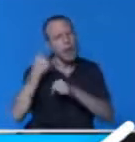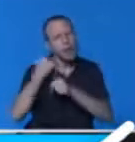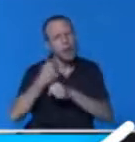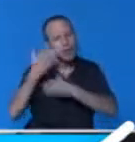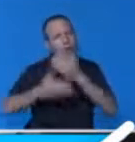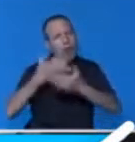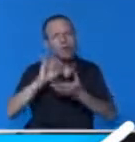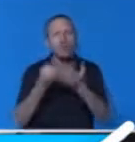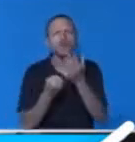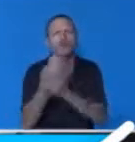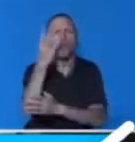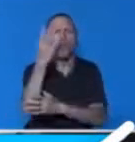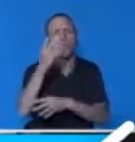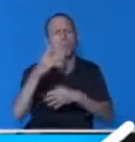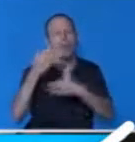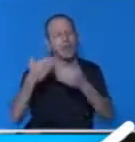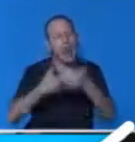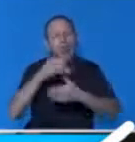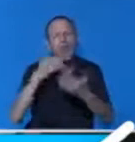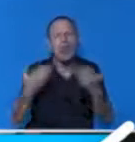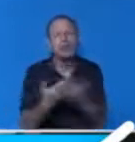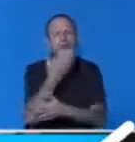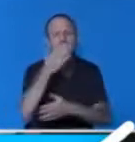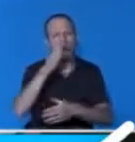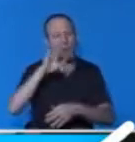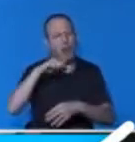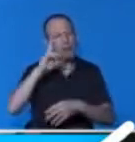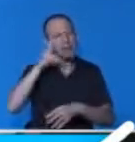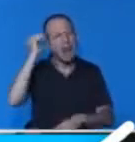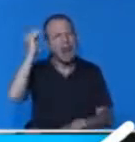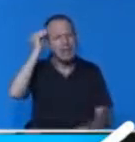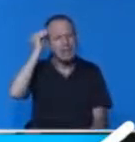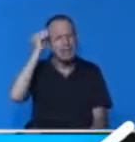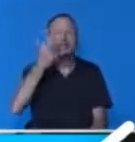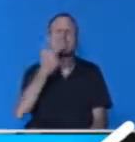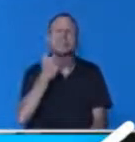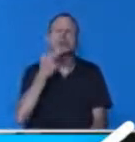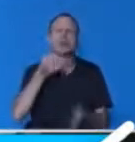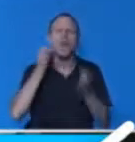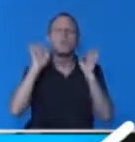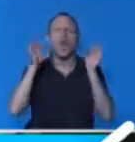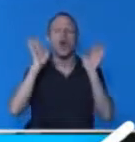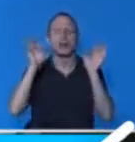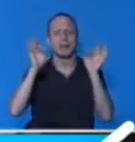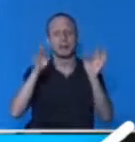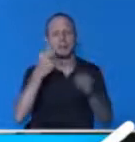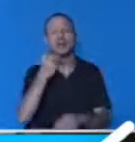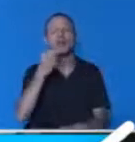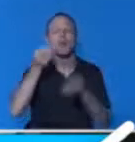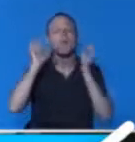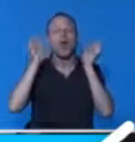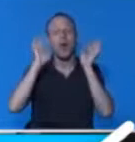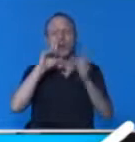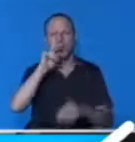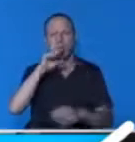של שיקום, תהליך של חידוש, אבל צריך גם להזכיר את הציונות המקורית. והציונות המקורית